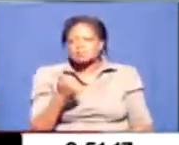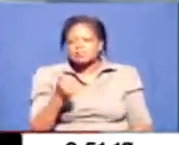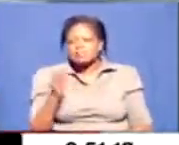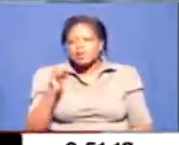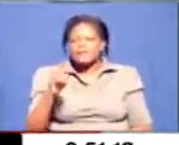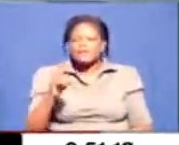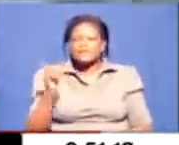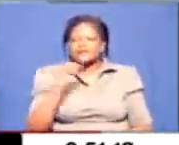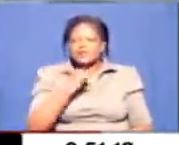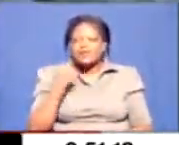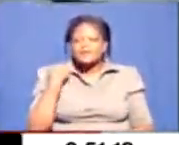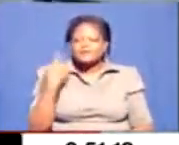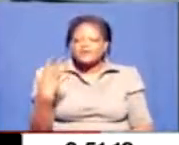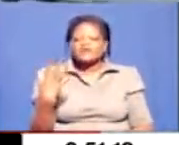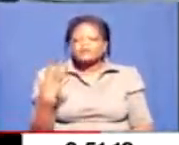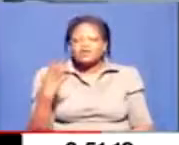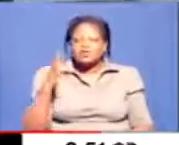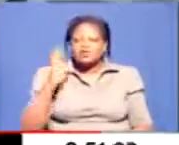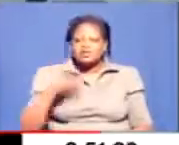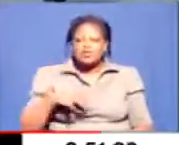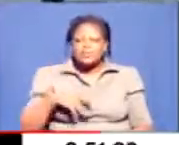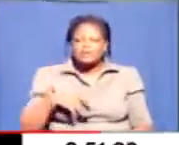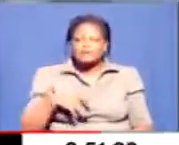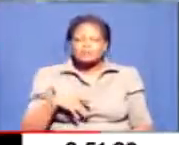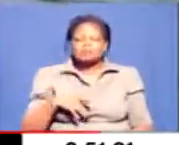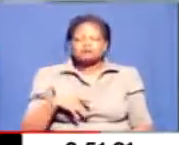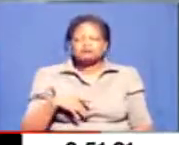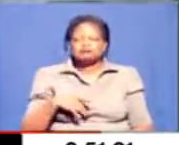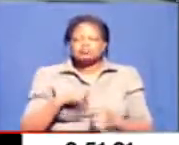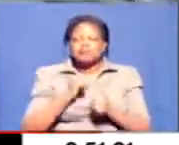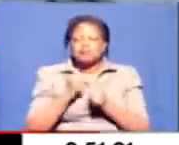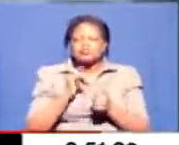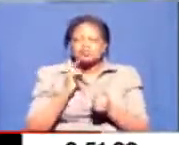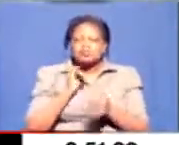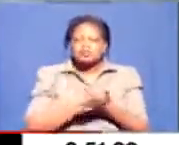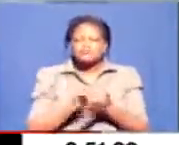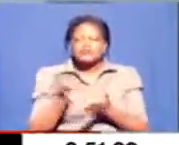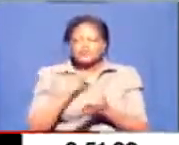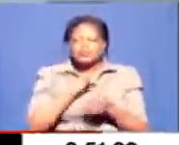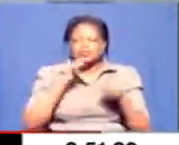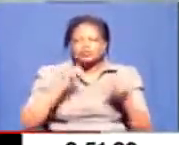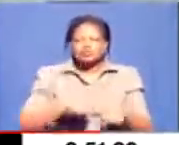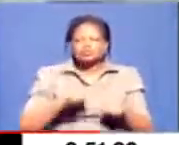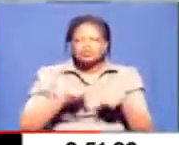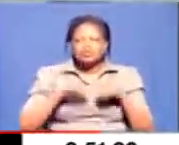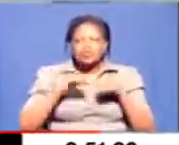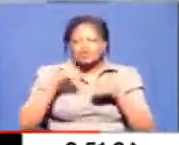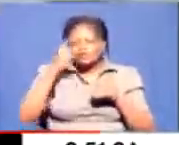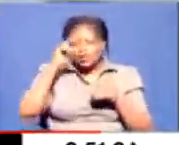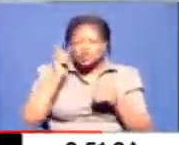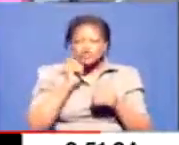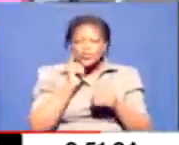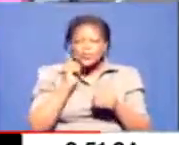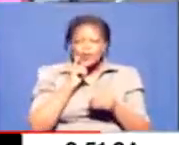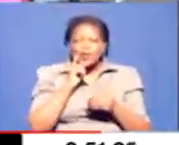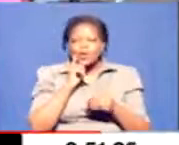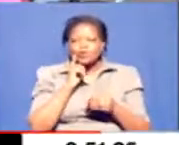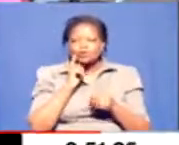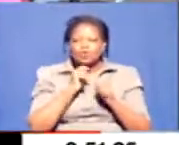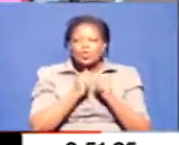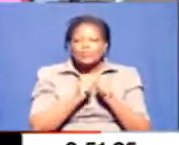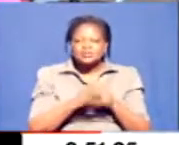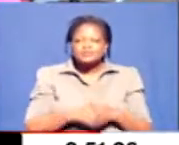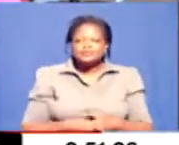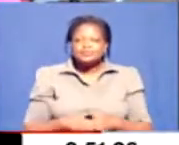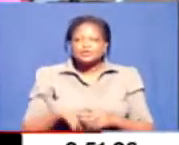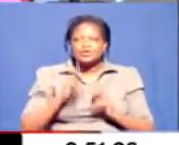in the women's single skulls event that took place this morning at the Sea Forest Waterway to qualify for tomorrow's repechage. Reporting